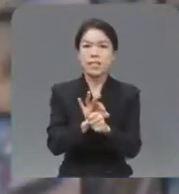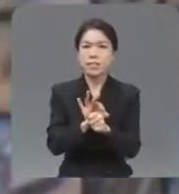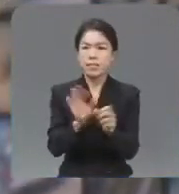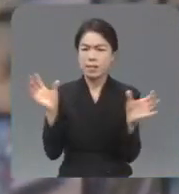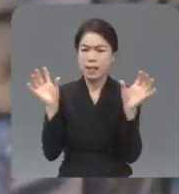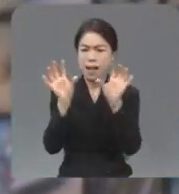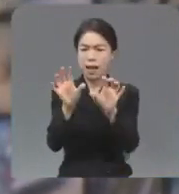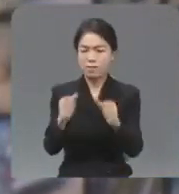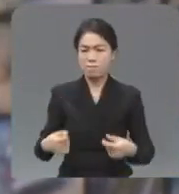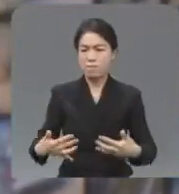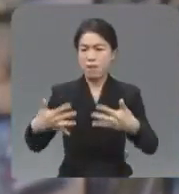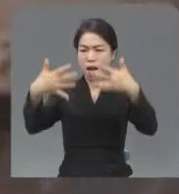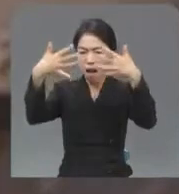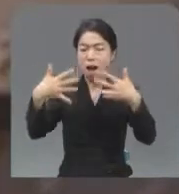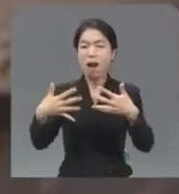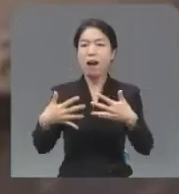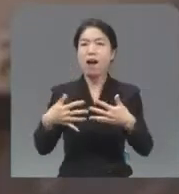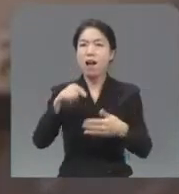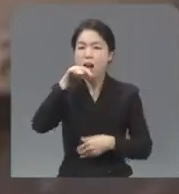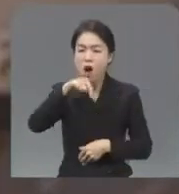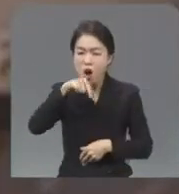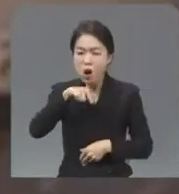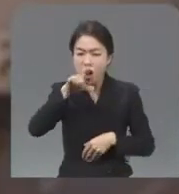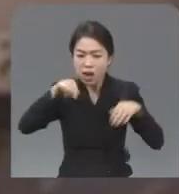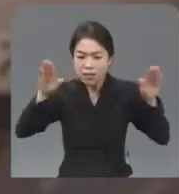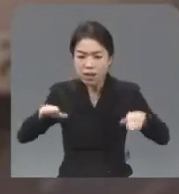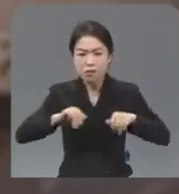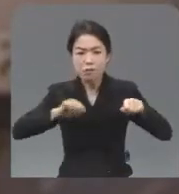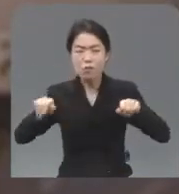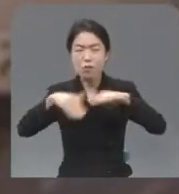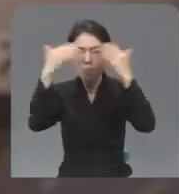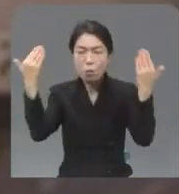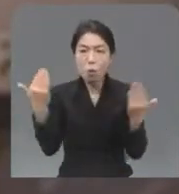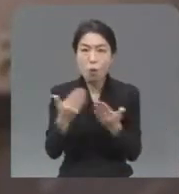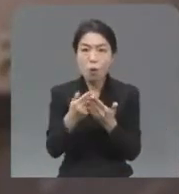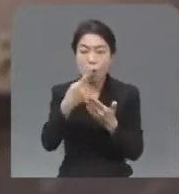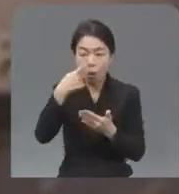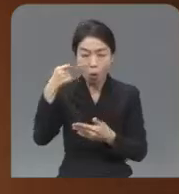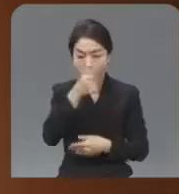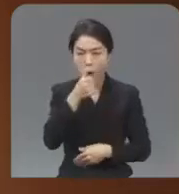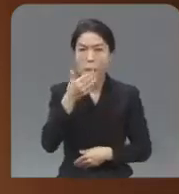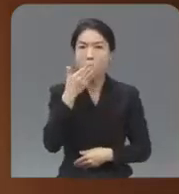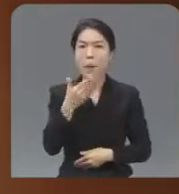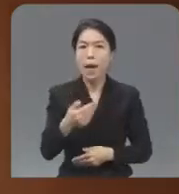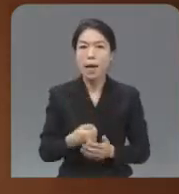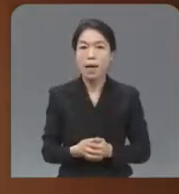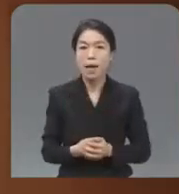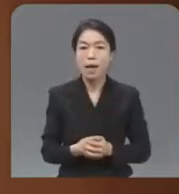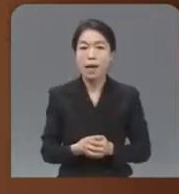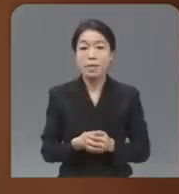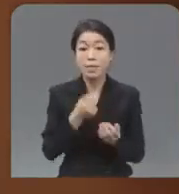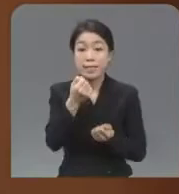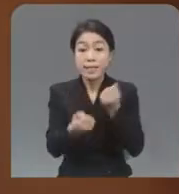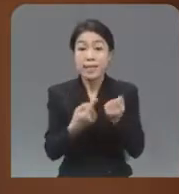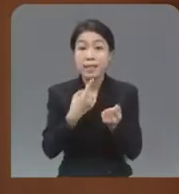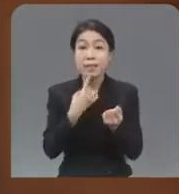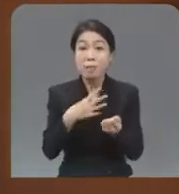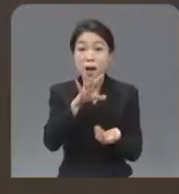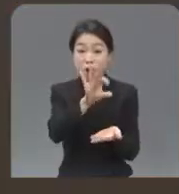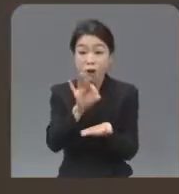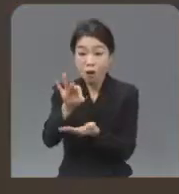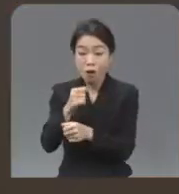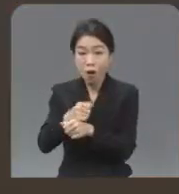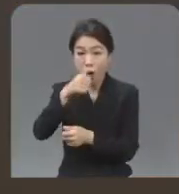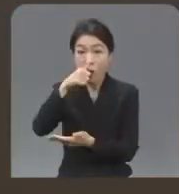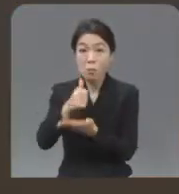몰아넣자 땅을 쪼는 참새까지 움직이는 모든 걸 잡아냅니다. 여기서 자전거만 추리고